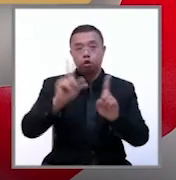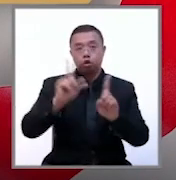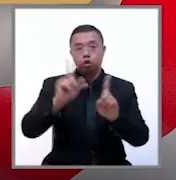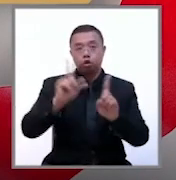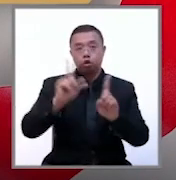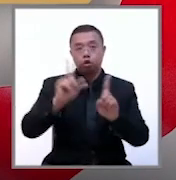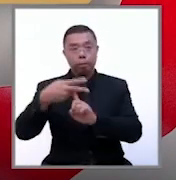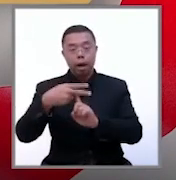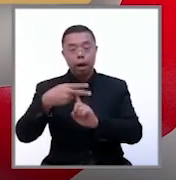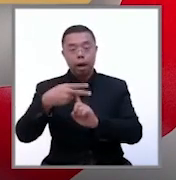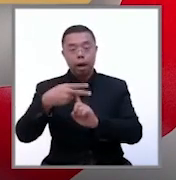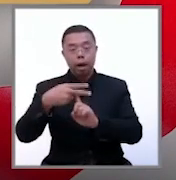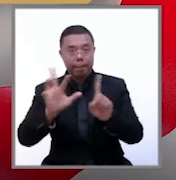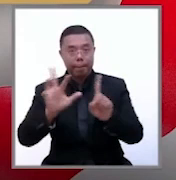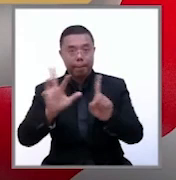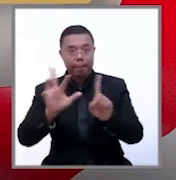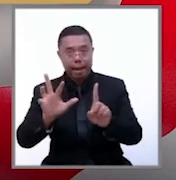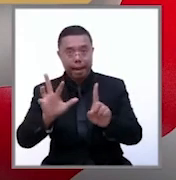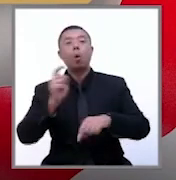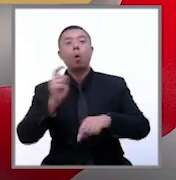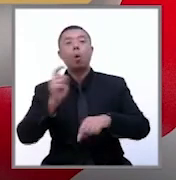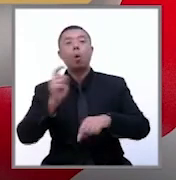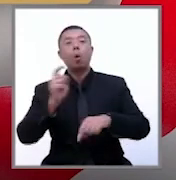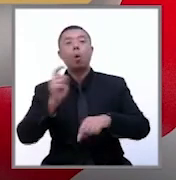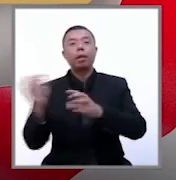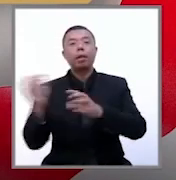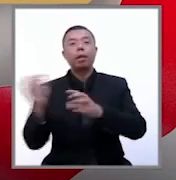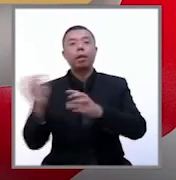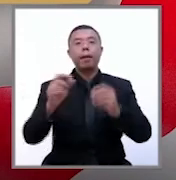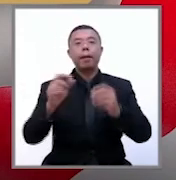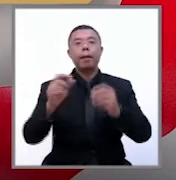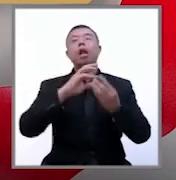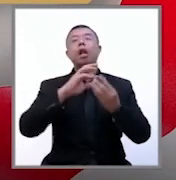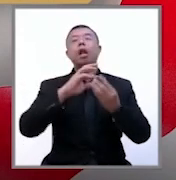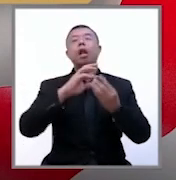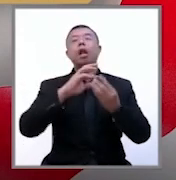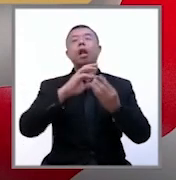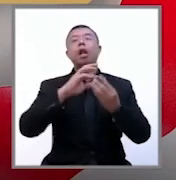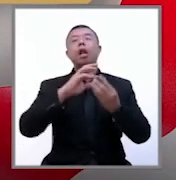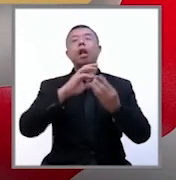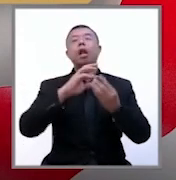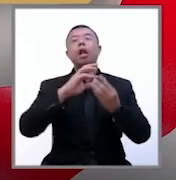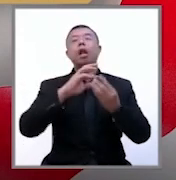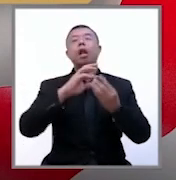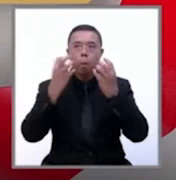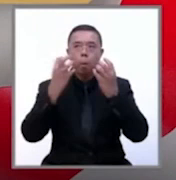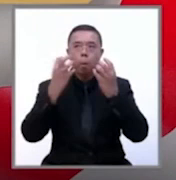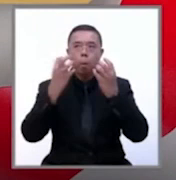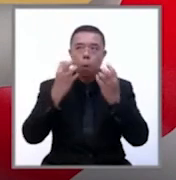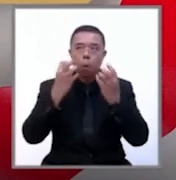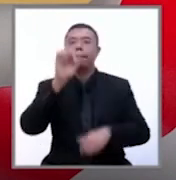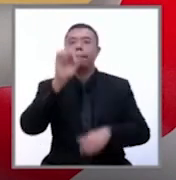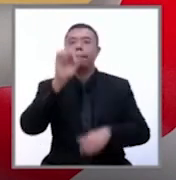Februari 2019 dalam sebuah debat calon presiden itu Pak Prabowo